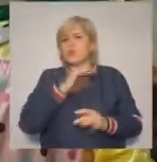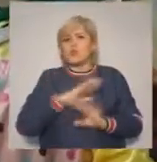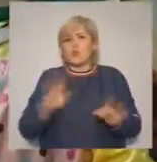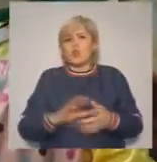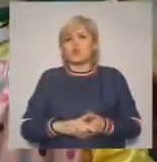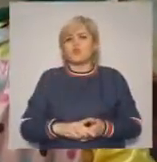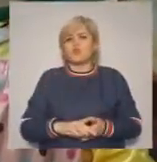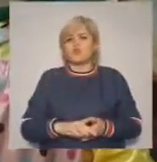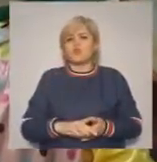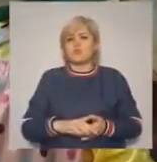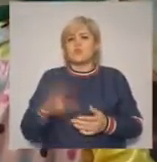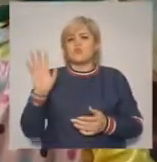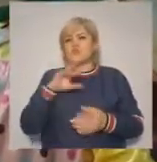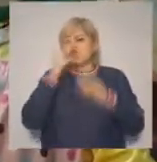как